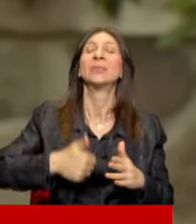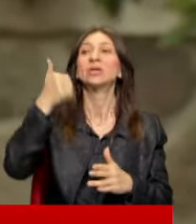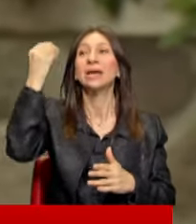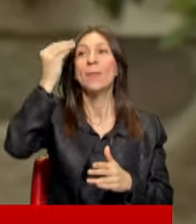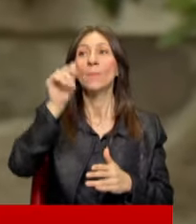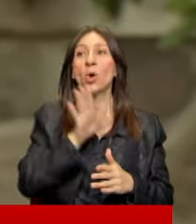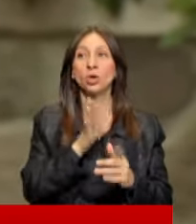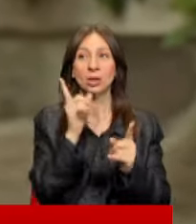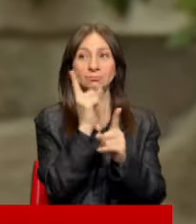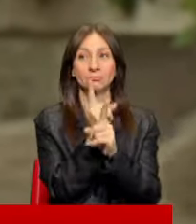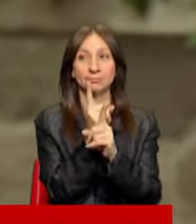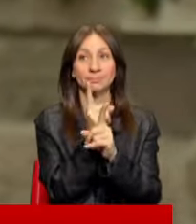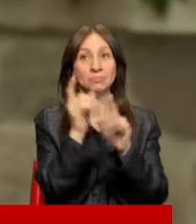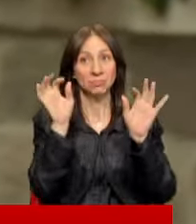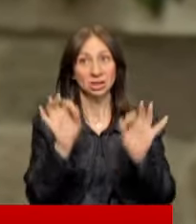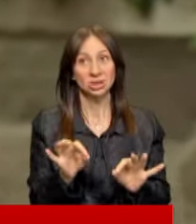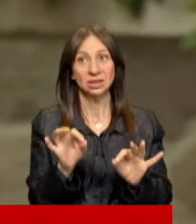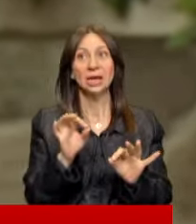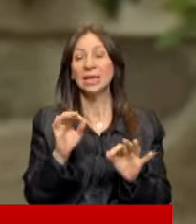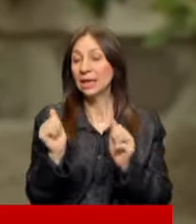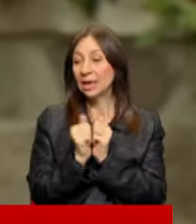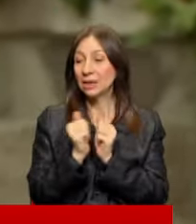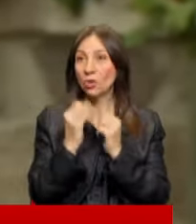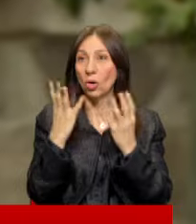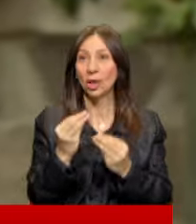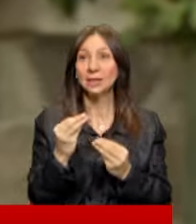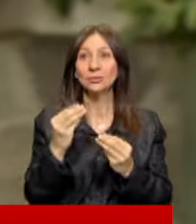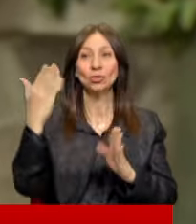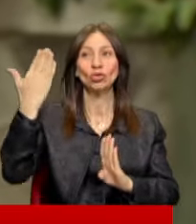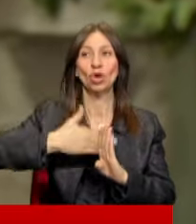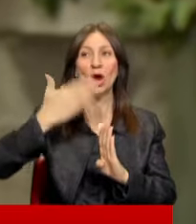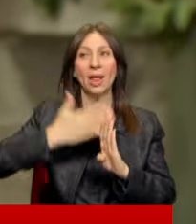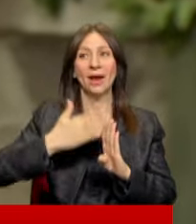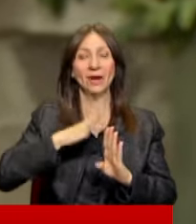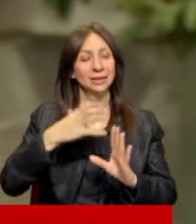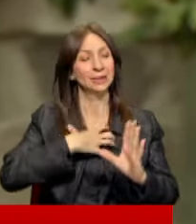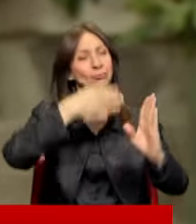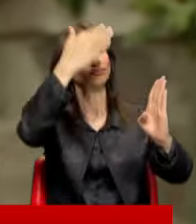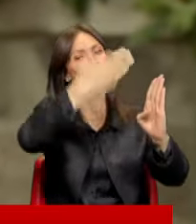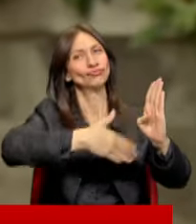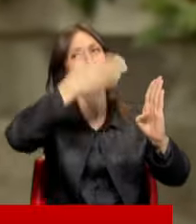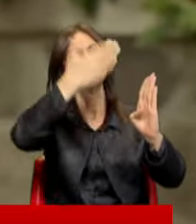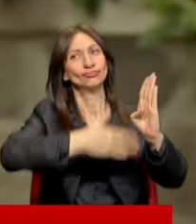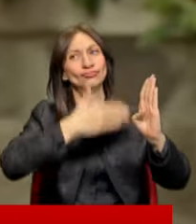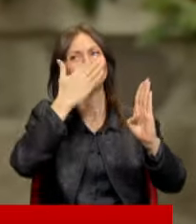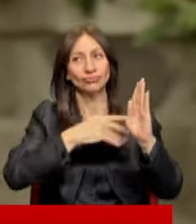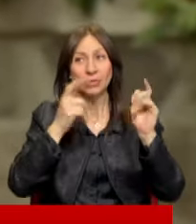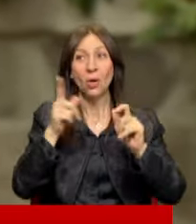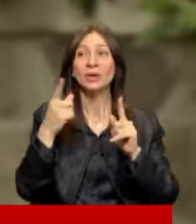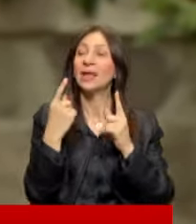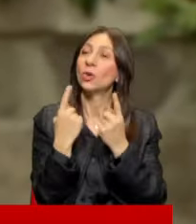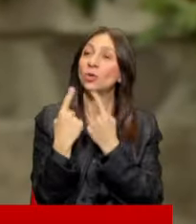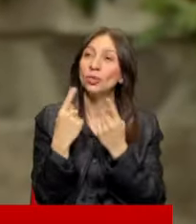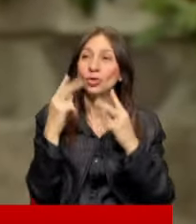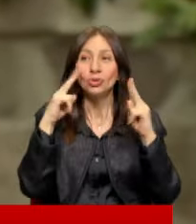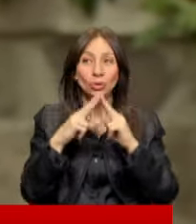Ekrem İmamoğlu'yla başladı. Yanında getirdiği döner var. O döneri de kendisi kesti. Bir oradaki temaslara